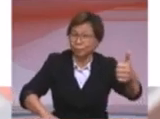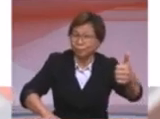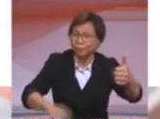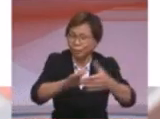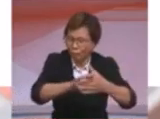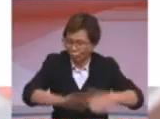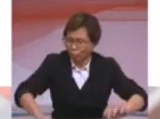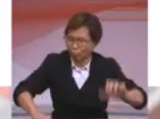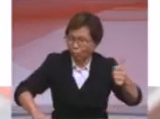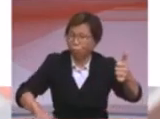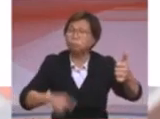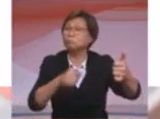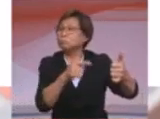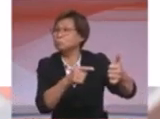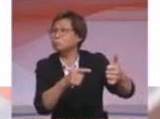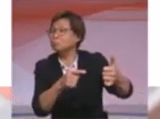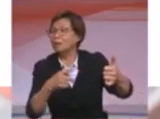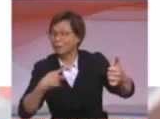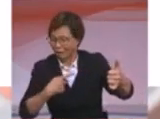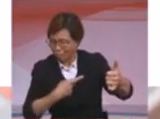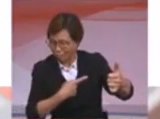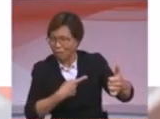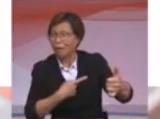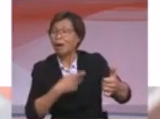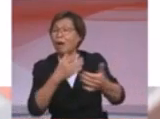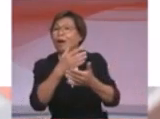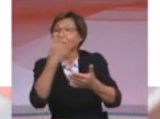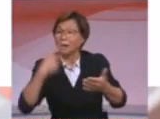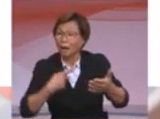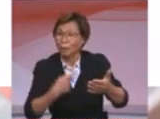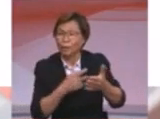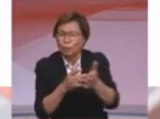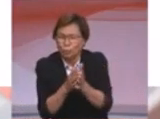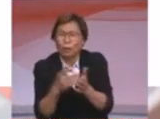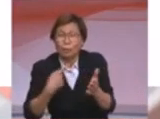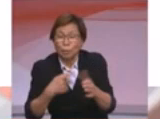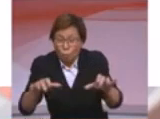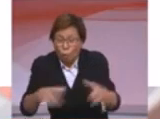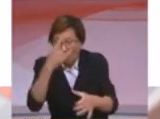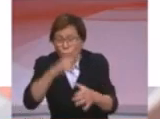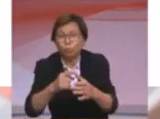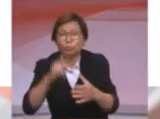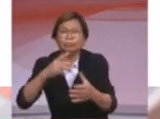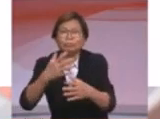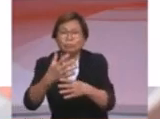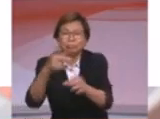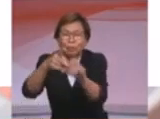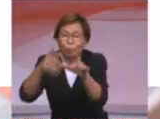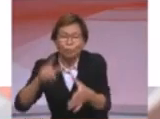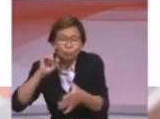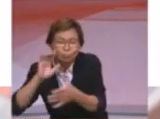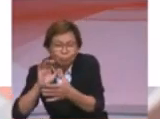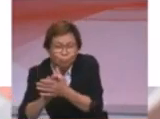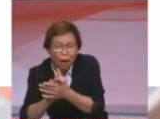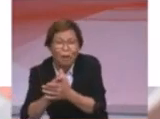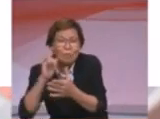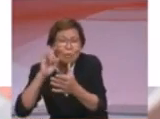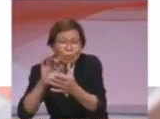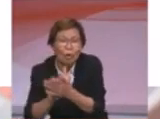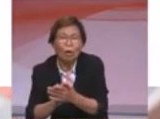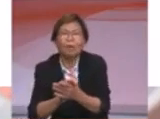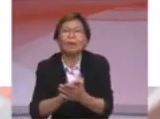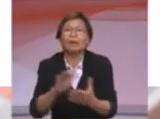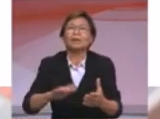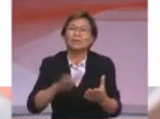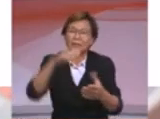merupakan sebahagian daripada usaha kami untuk menanamkan kembali keyakinan penumpang-penumpang kita dalam